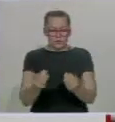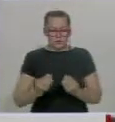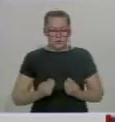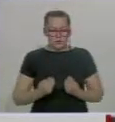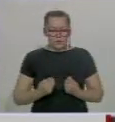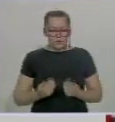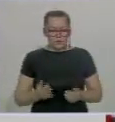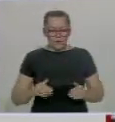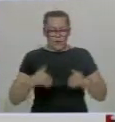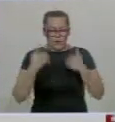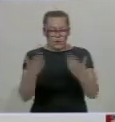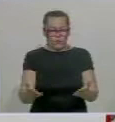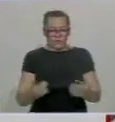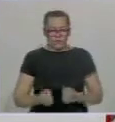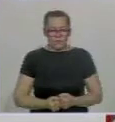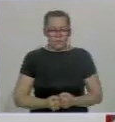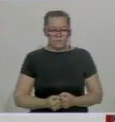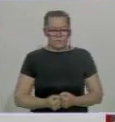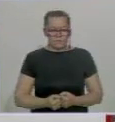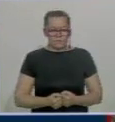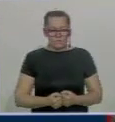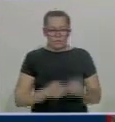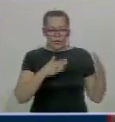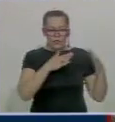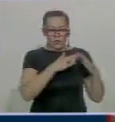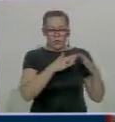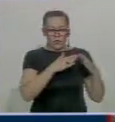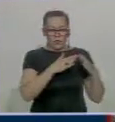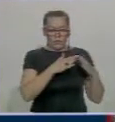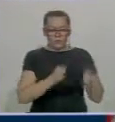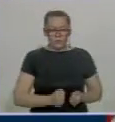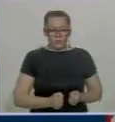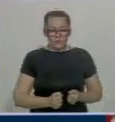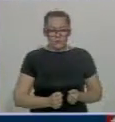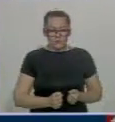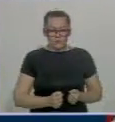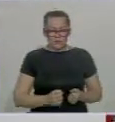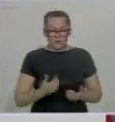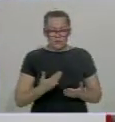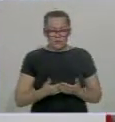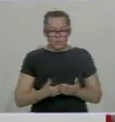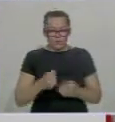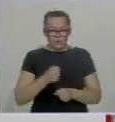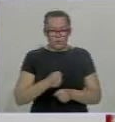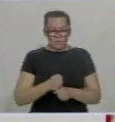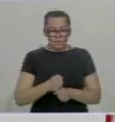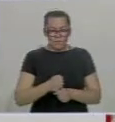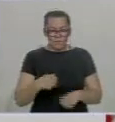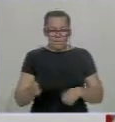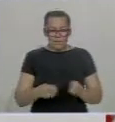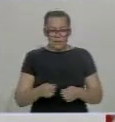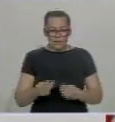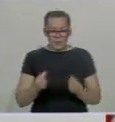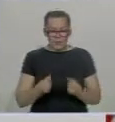le oferi o locuință care au fost plătite din fondurile